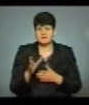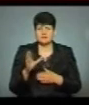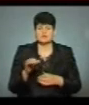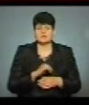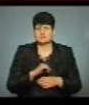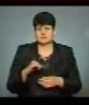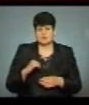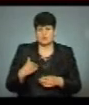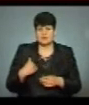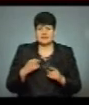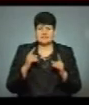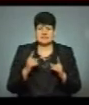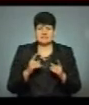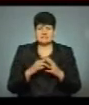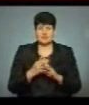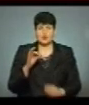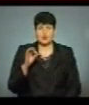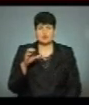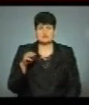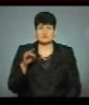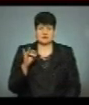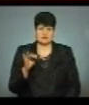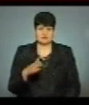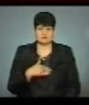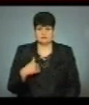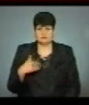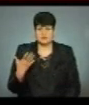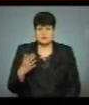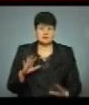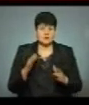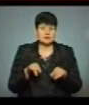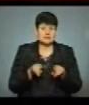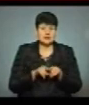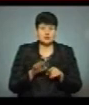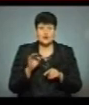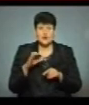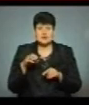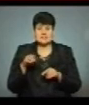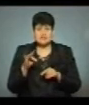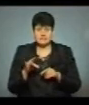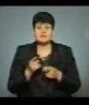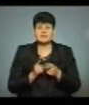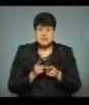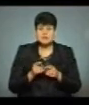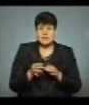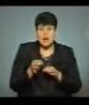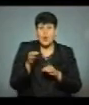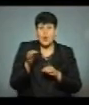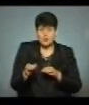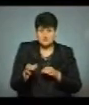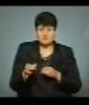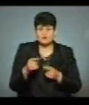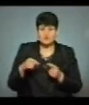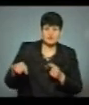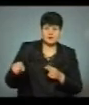за виключенням тільки села Острів. Але сталося так, що Острів опинився дійсно на острові, оточений сільськими